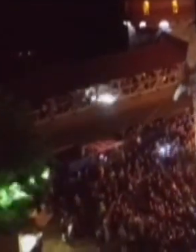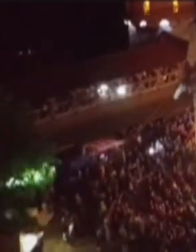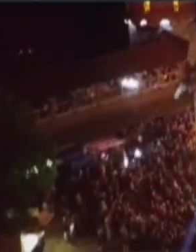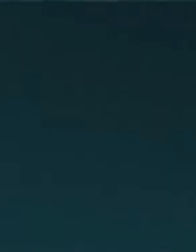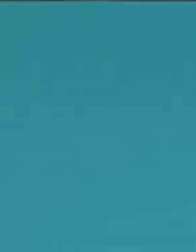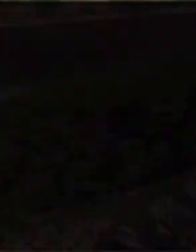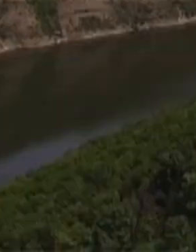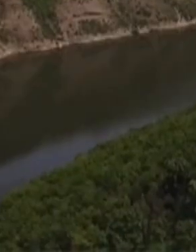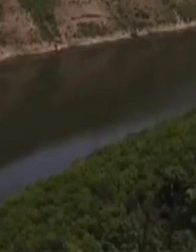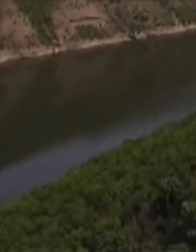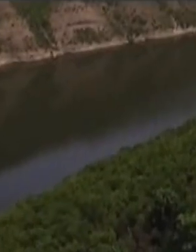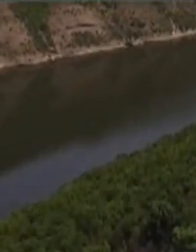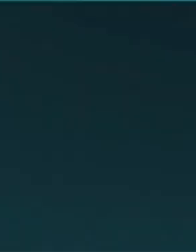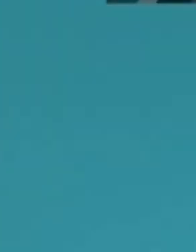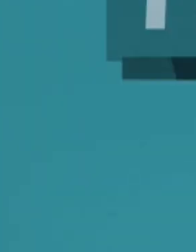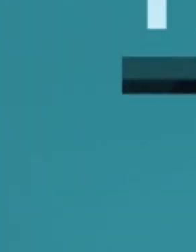Музика